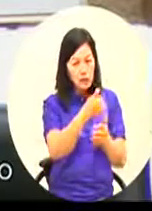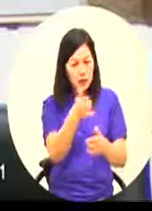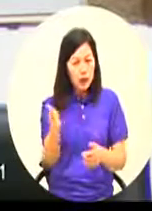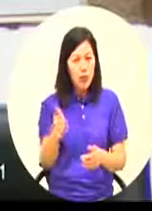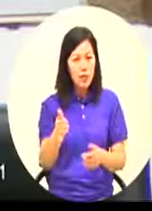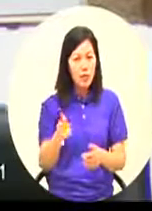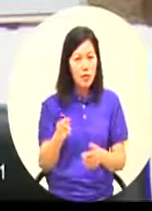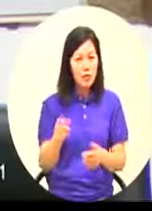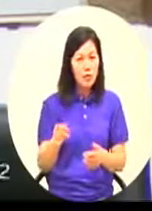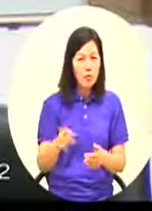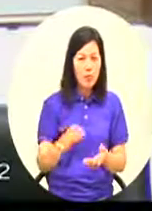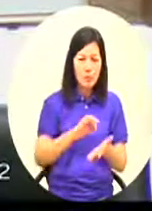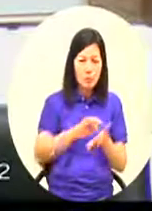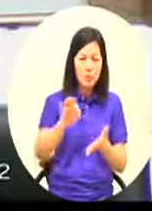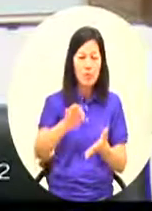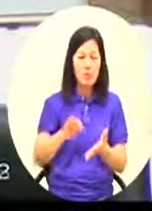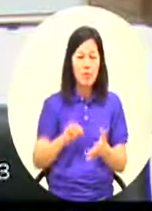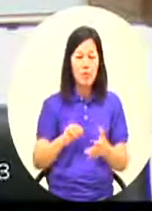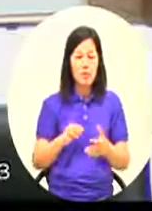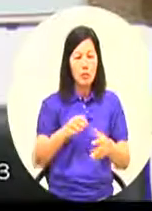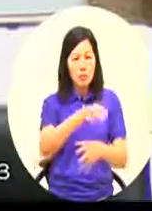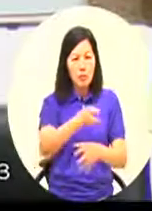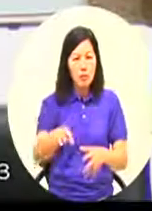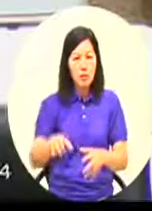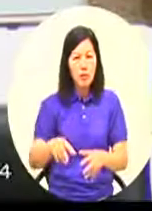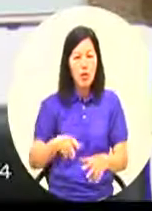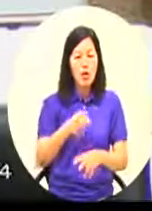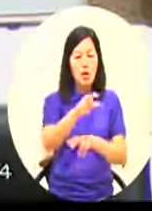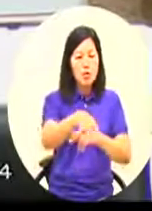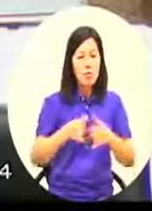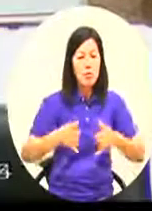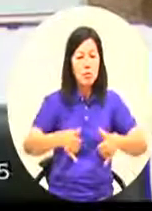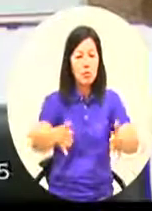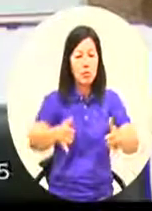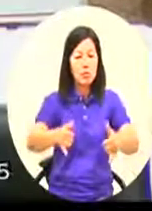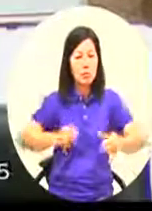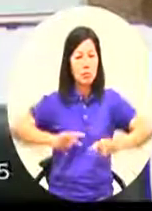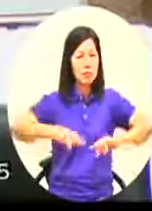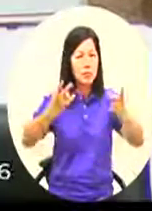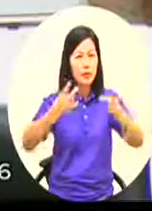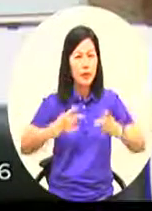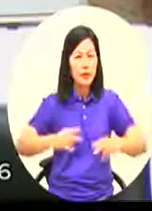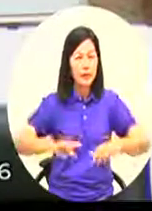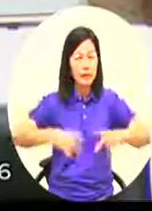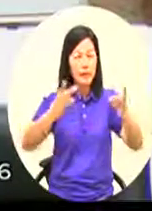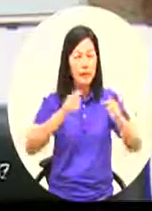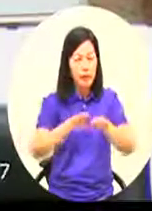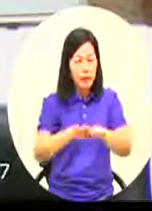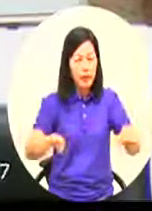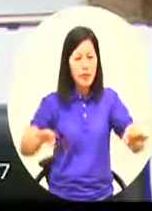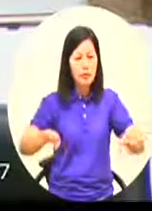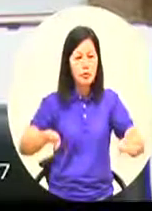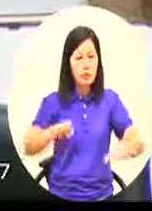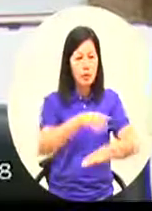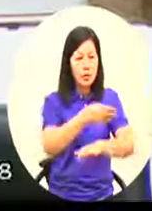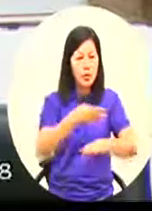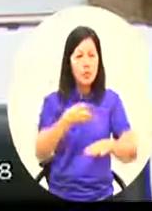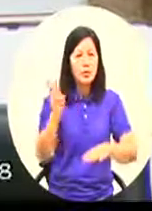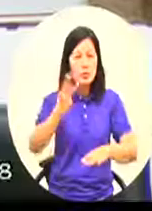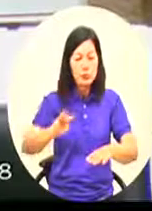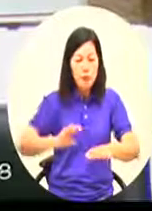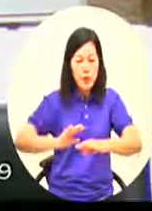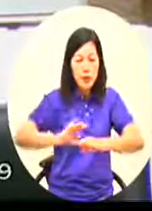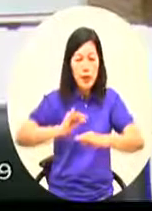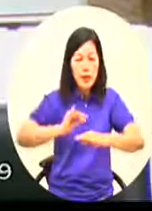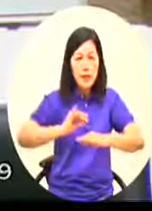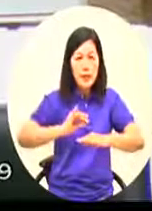应用到部落建设的都是农路改善，改为安全的水泥路面。我们